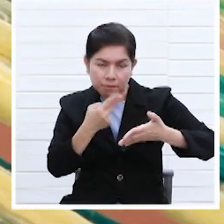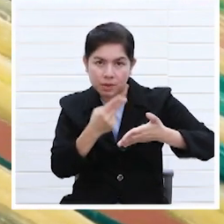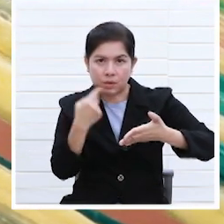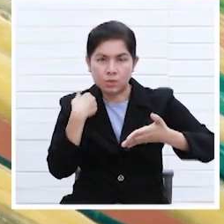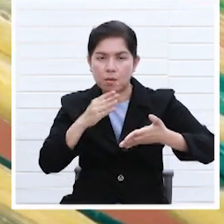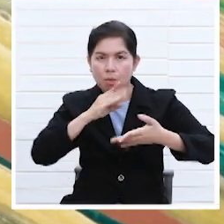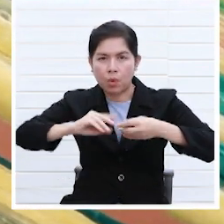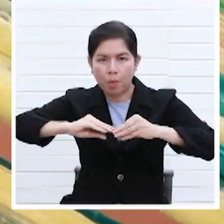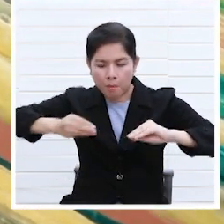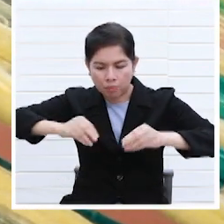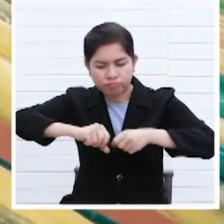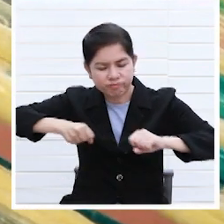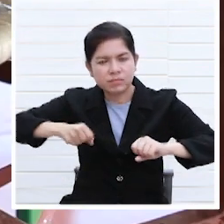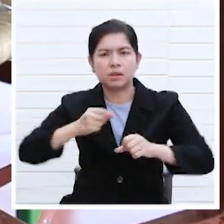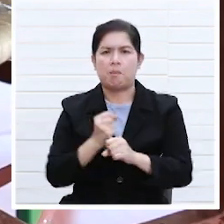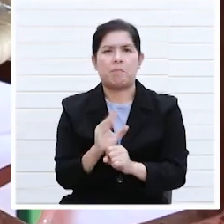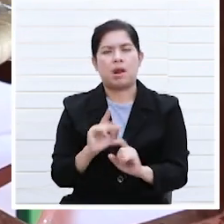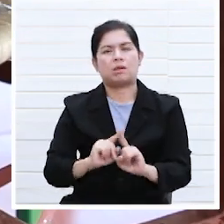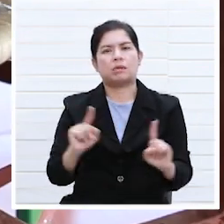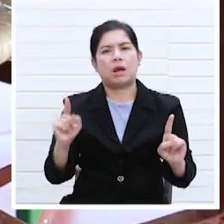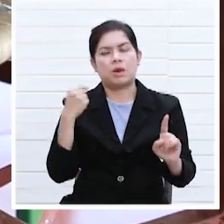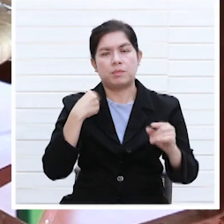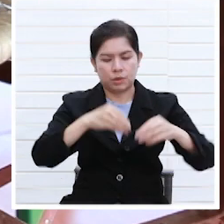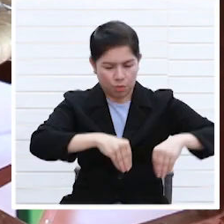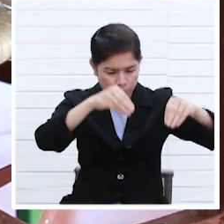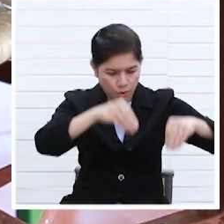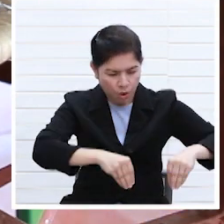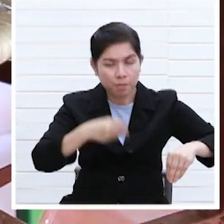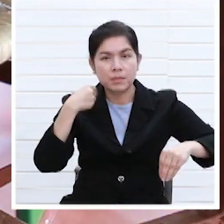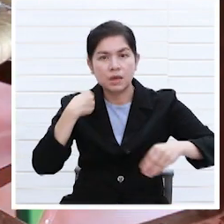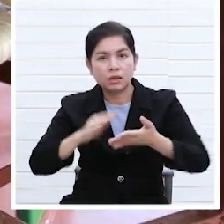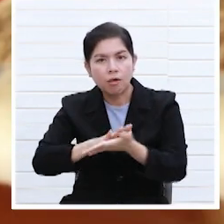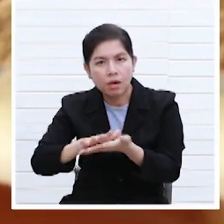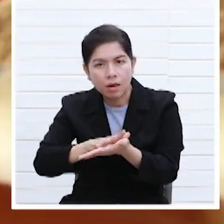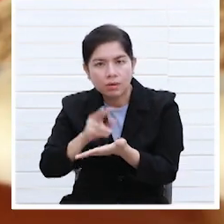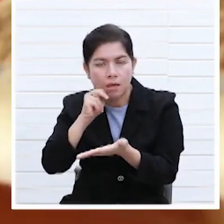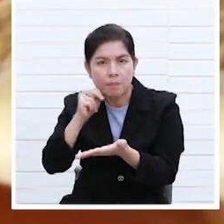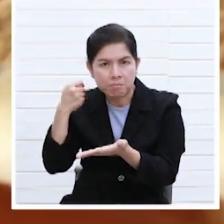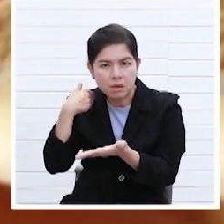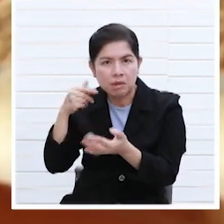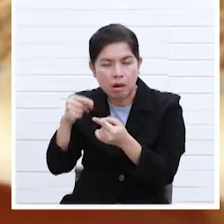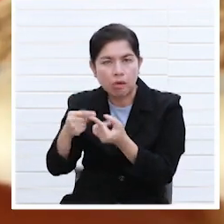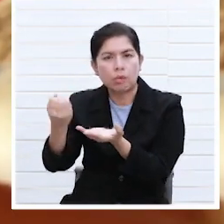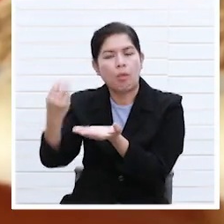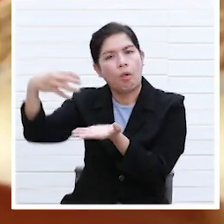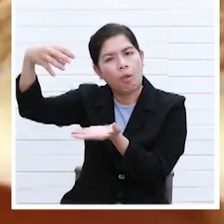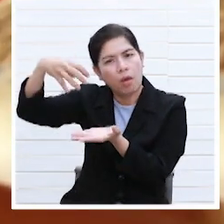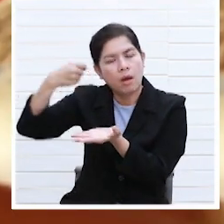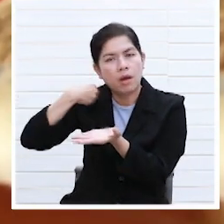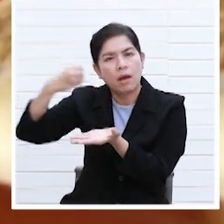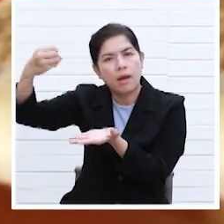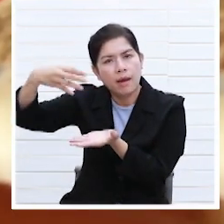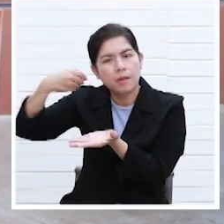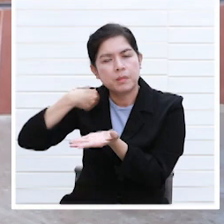มได้หลายสีแต่ถ้ามัดมันไม่ได้ไม่ได้ ครับ ต้องย้อมแล้วก็มาตากล้างตากให้แห้งแล้วก็ได้มัดโอ